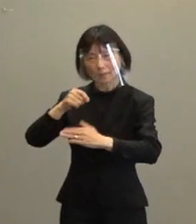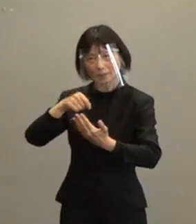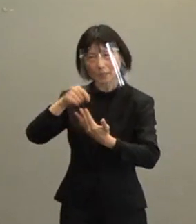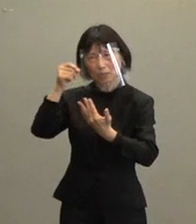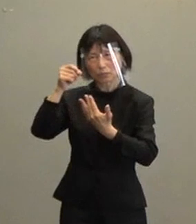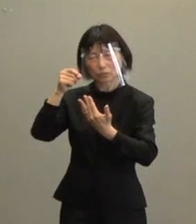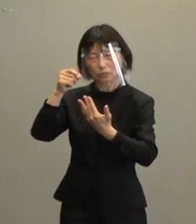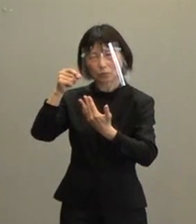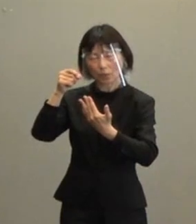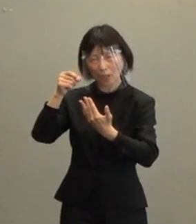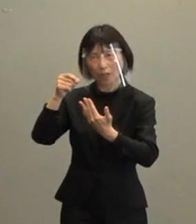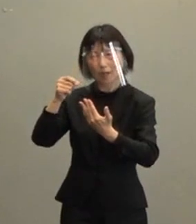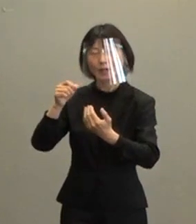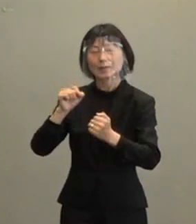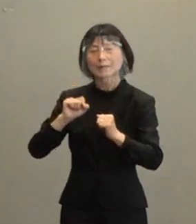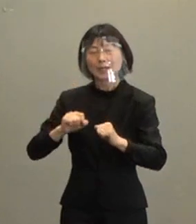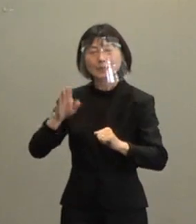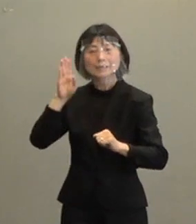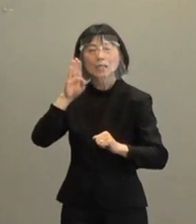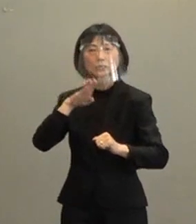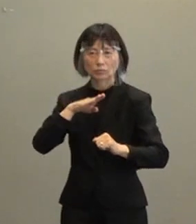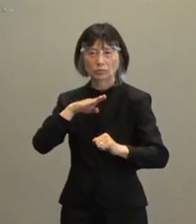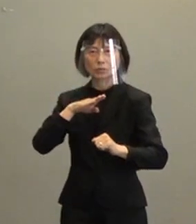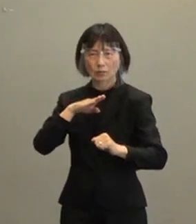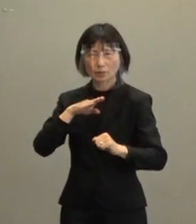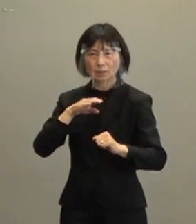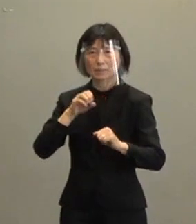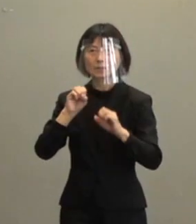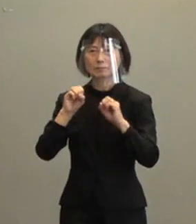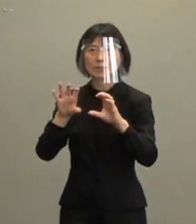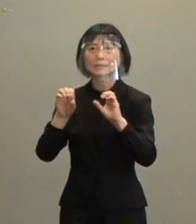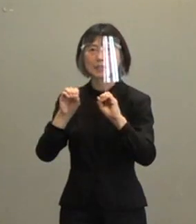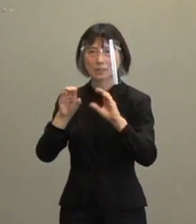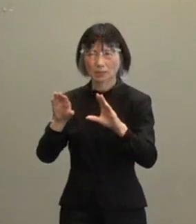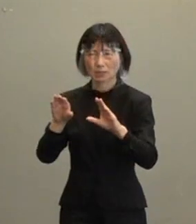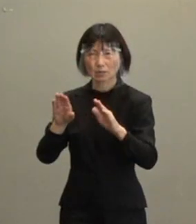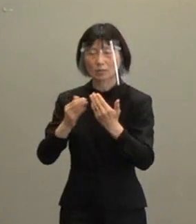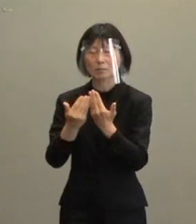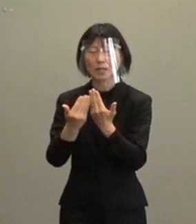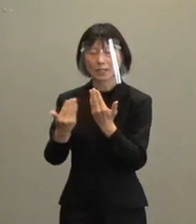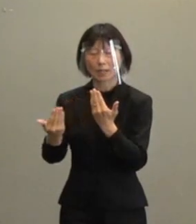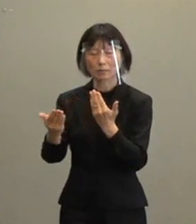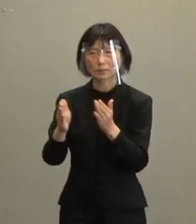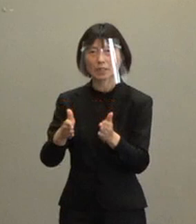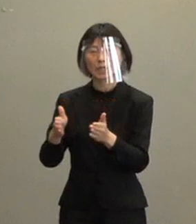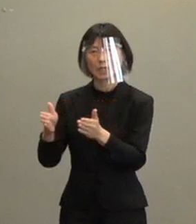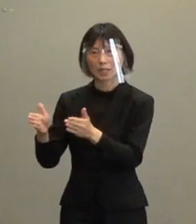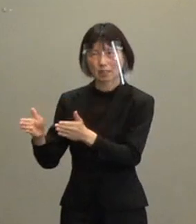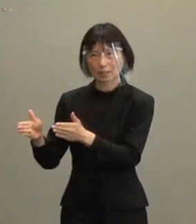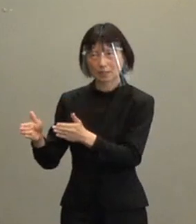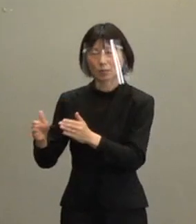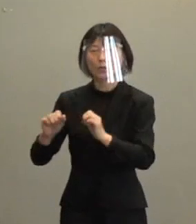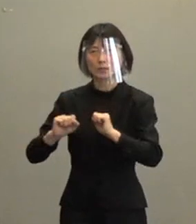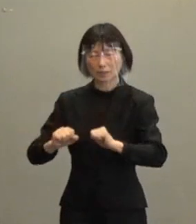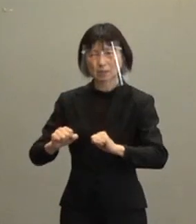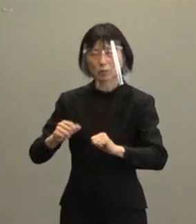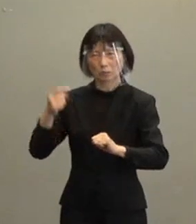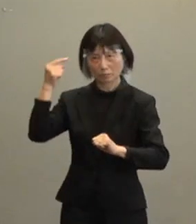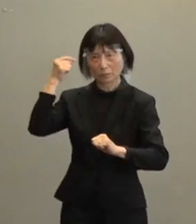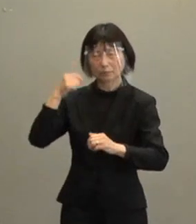がやりやすいようにですね、メッセージとしても明確に整理をさせていただいたというふうに思います